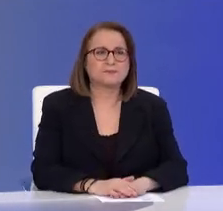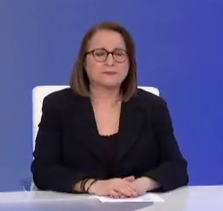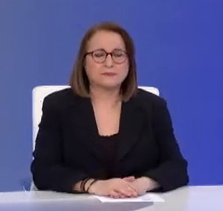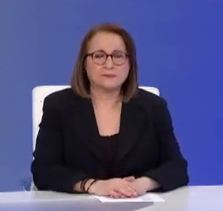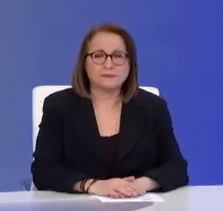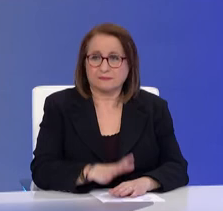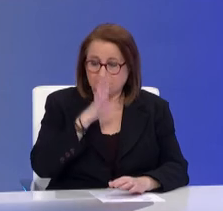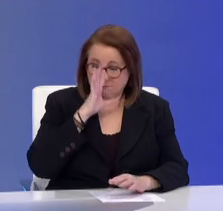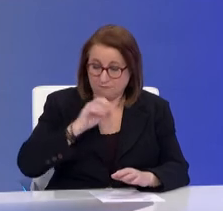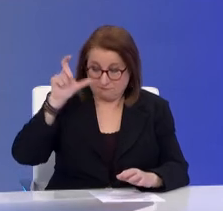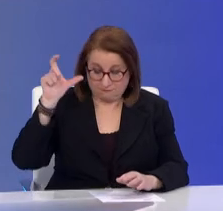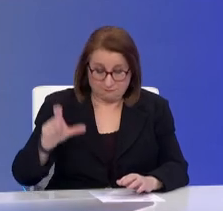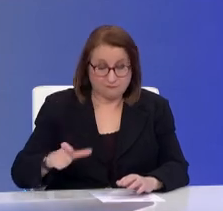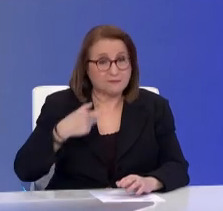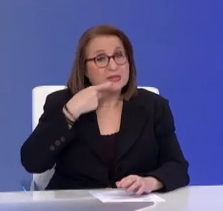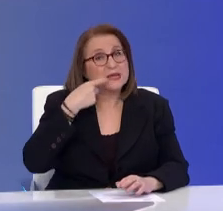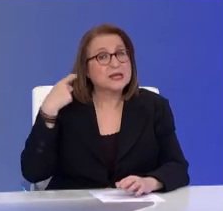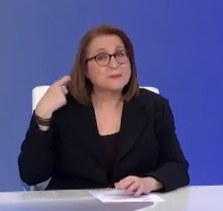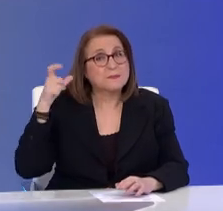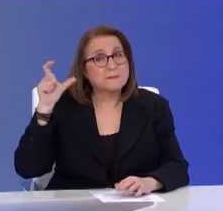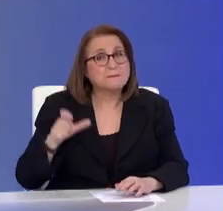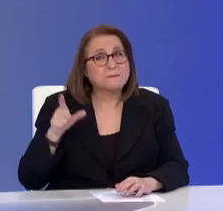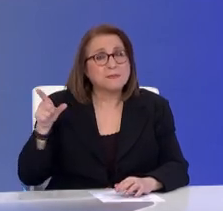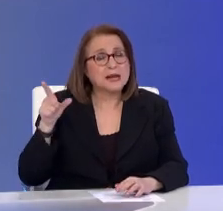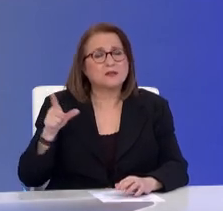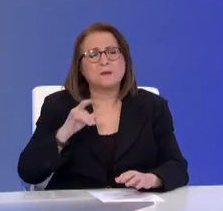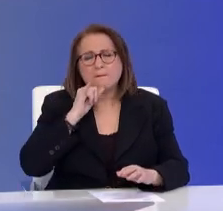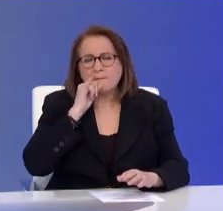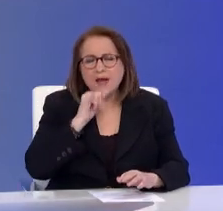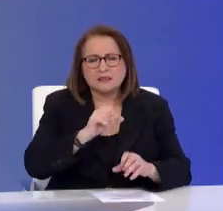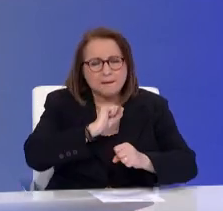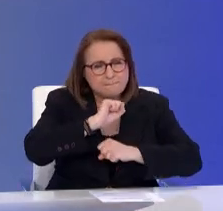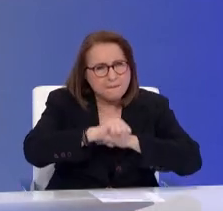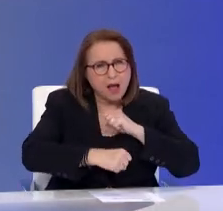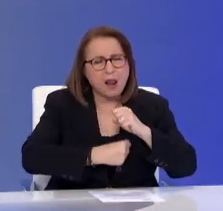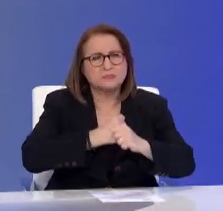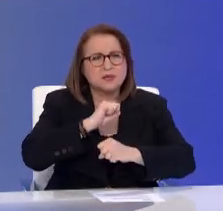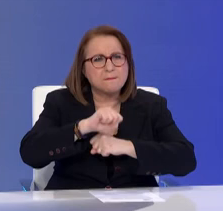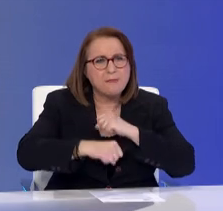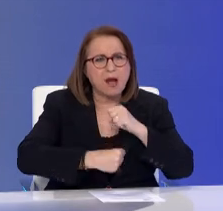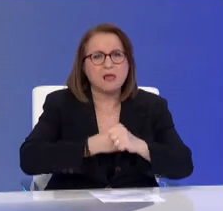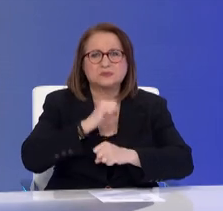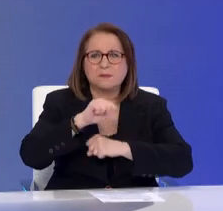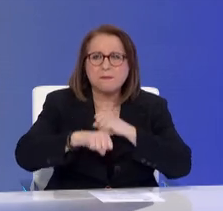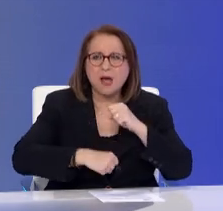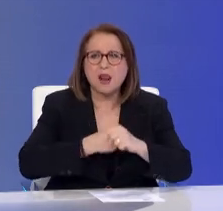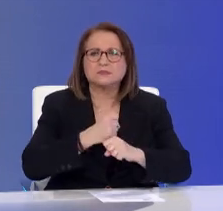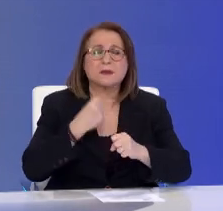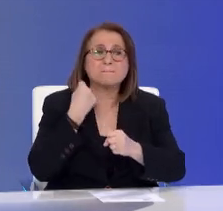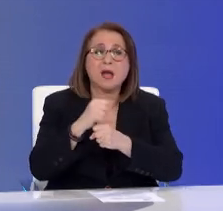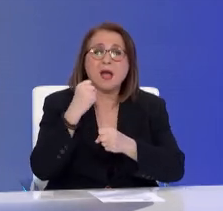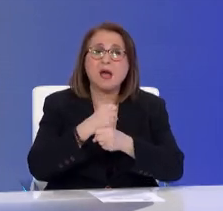Ήταν αυτή η οποία πάλεψε με όλες τις δυνάμεις για την επιστροφή των